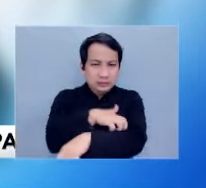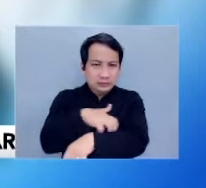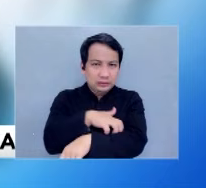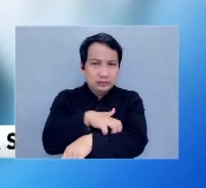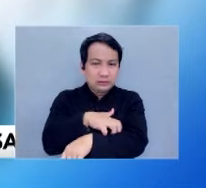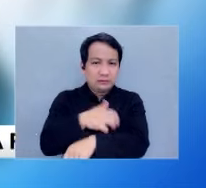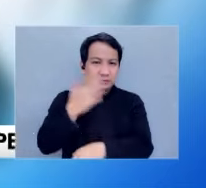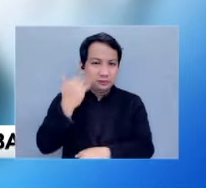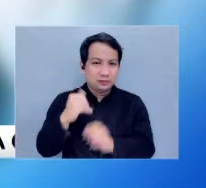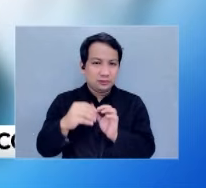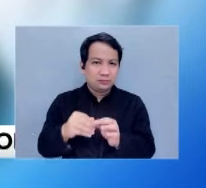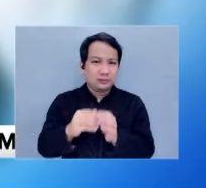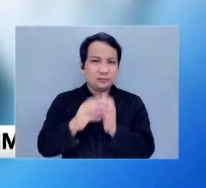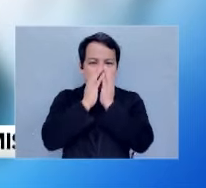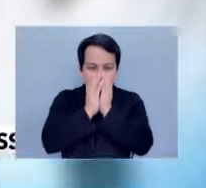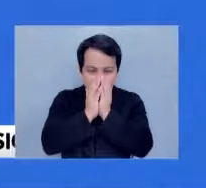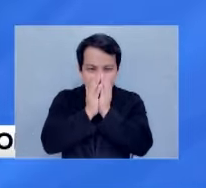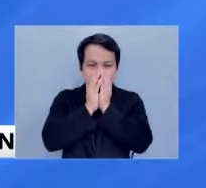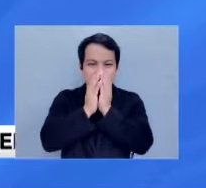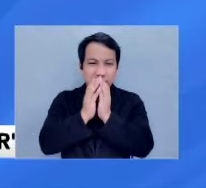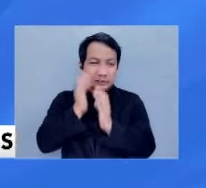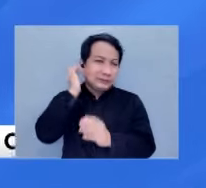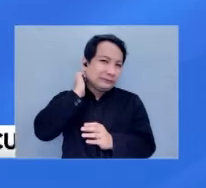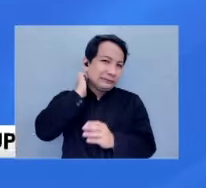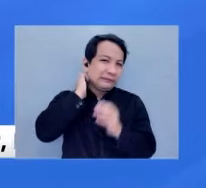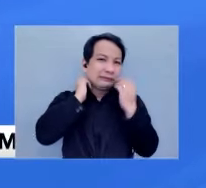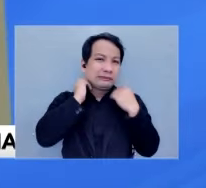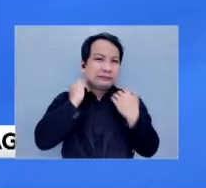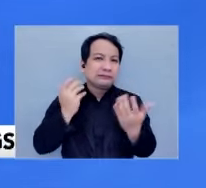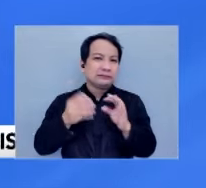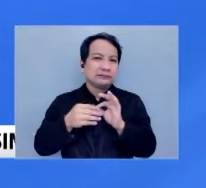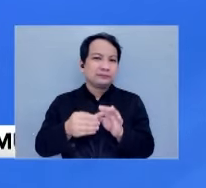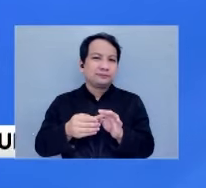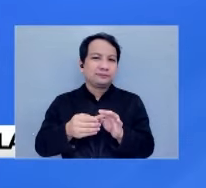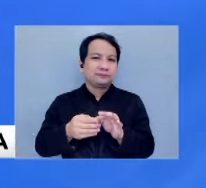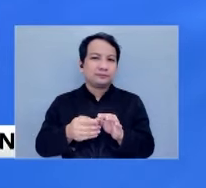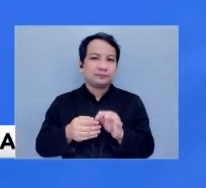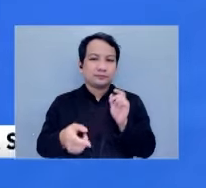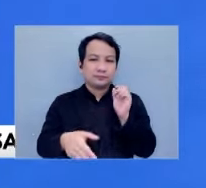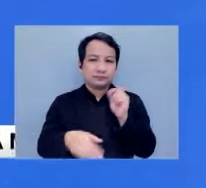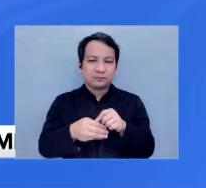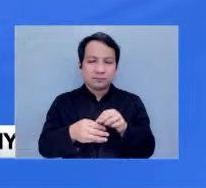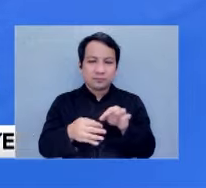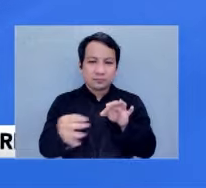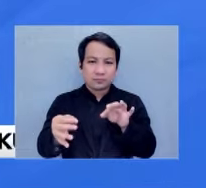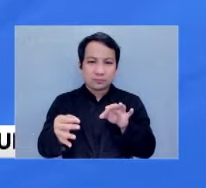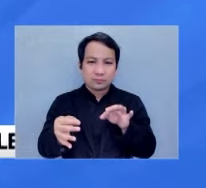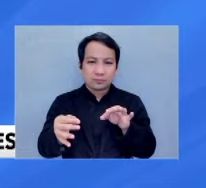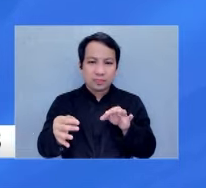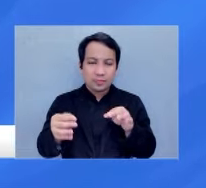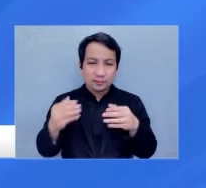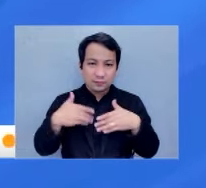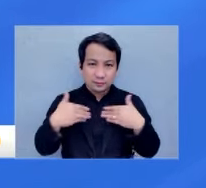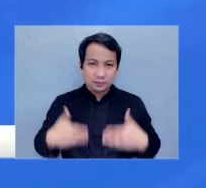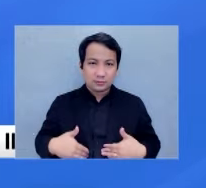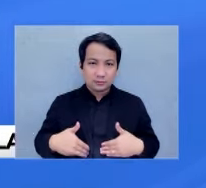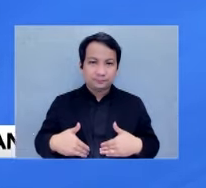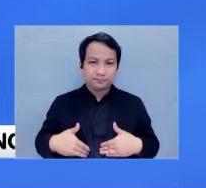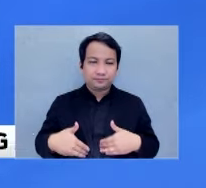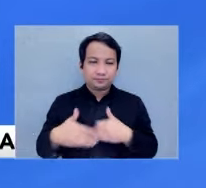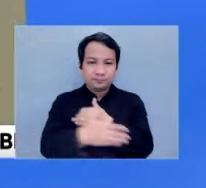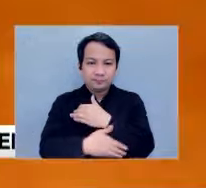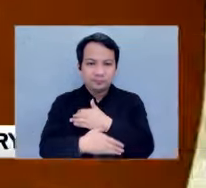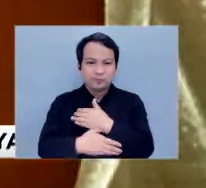kapag bahin ng bahin o kamot ng kamot? Ang sabi ni Doc, ang allergies po ay reaksyon ng ating immune system sa mga foreign objects gaya na lamang ng alikabok